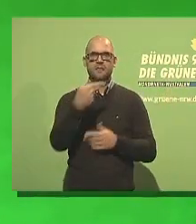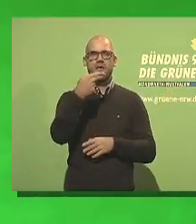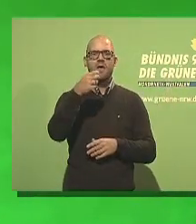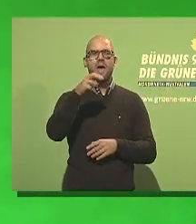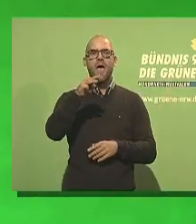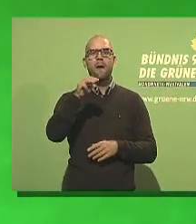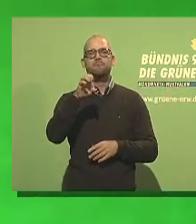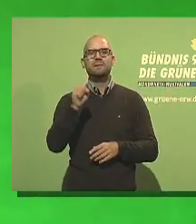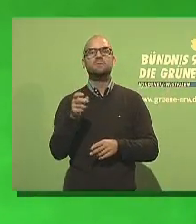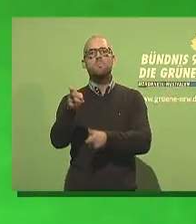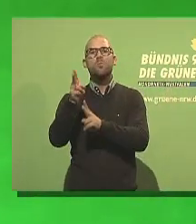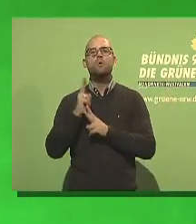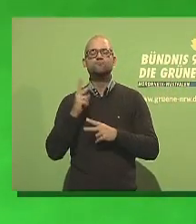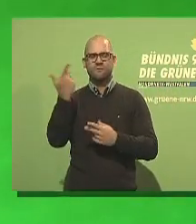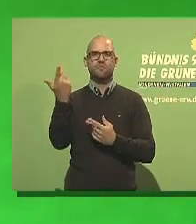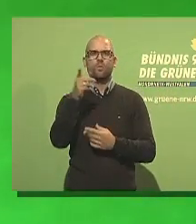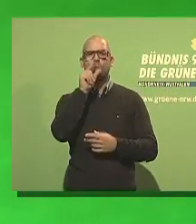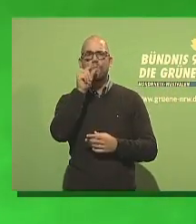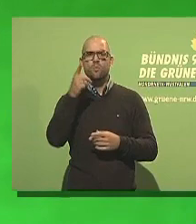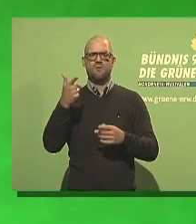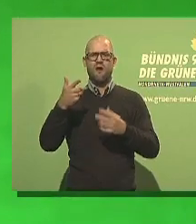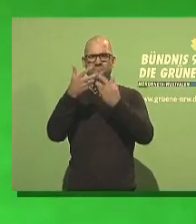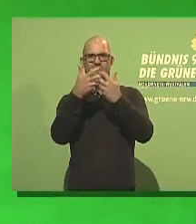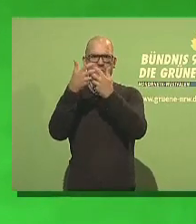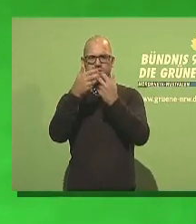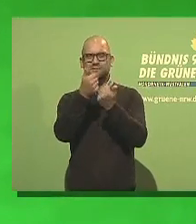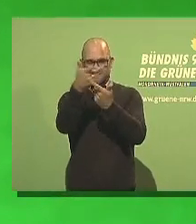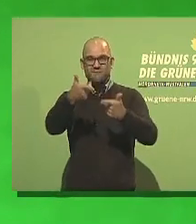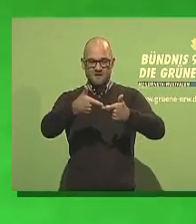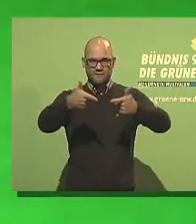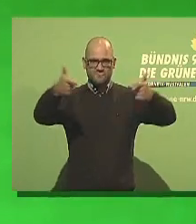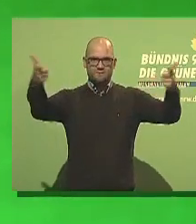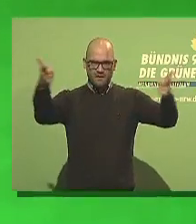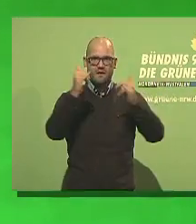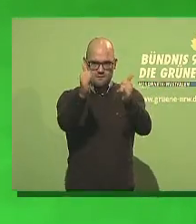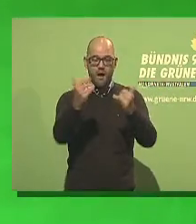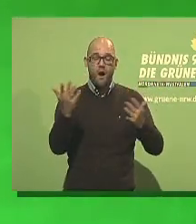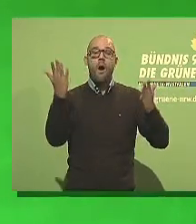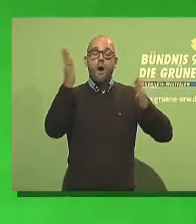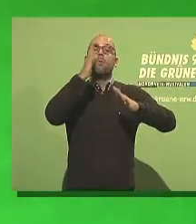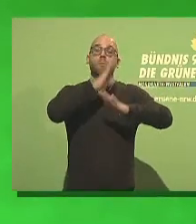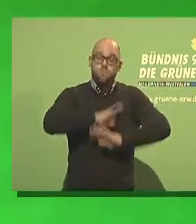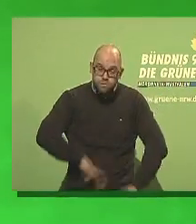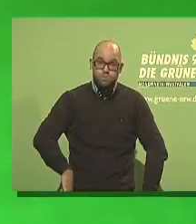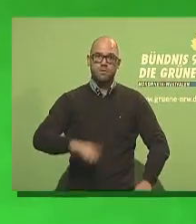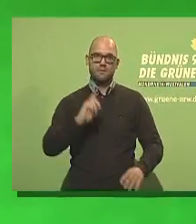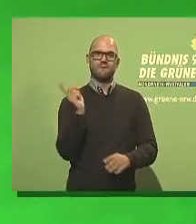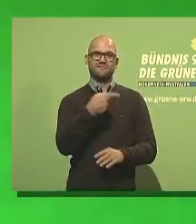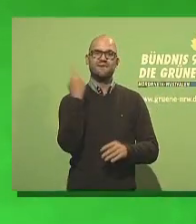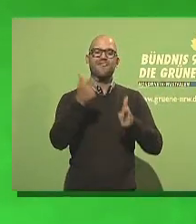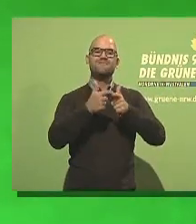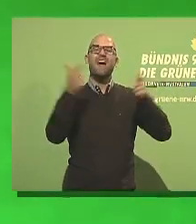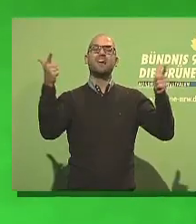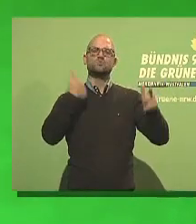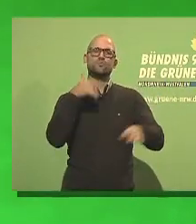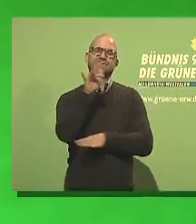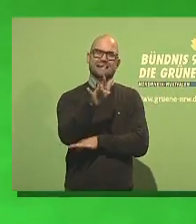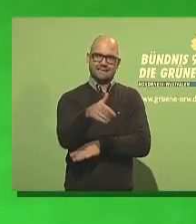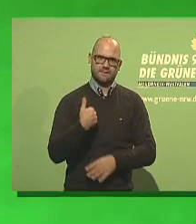für Hühnerfabriken in der Ukraine. Liebe Freundinnen, liebe Freunde, ein Glück, dass wir eine wachstumskritische Partei sind.